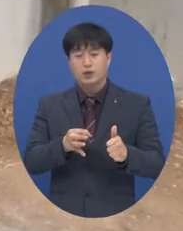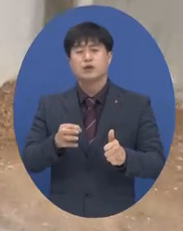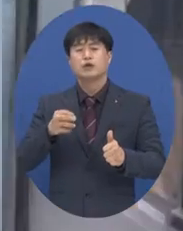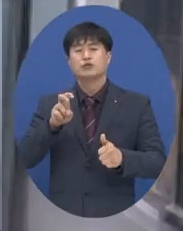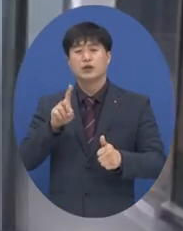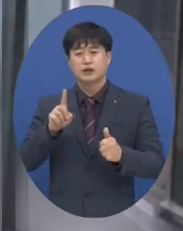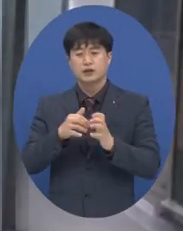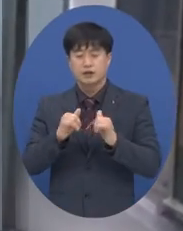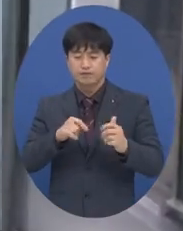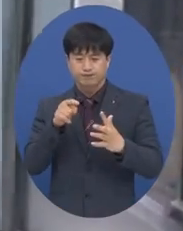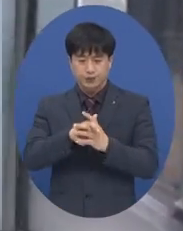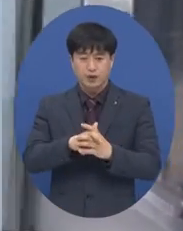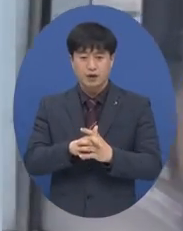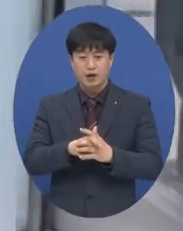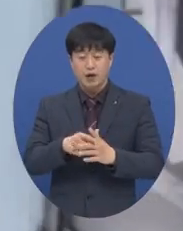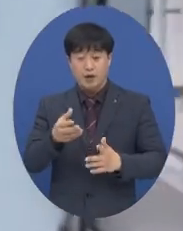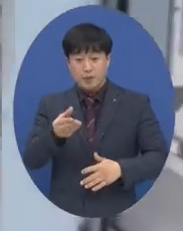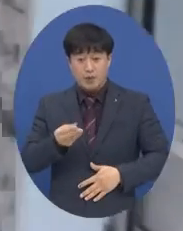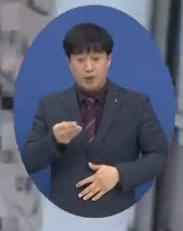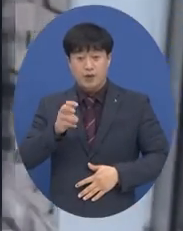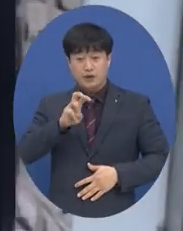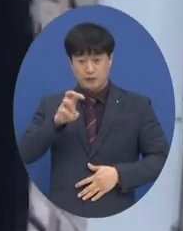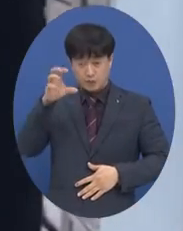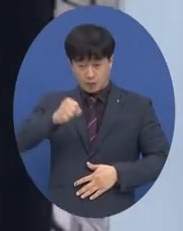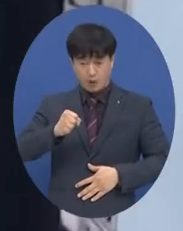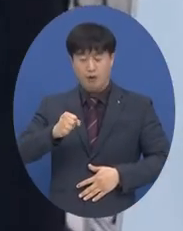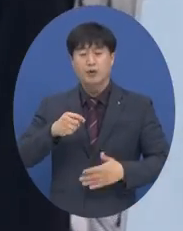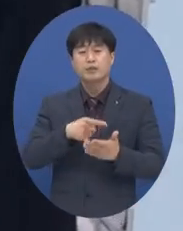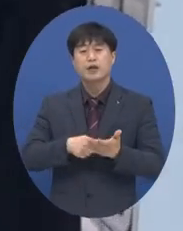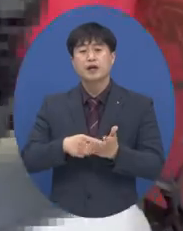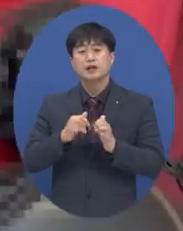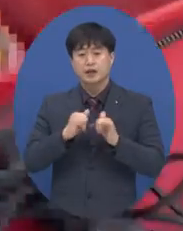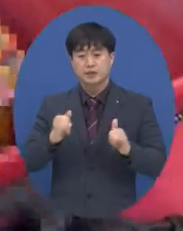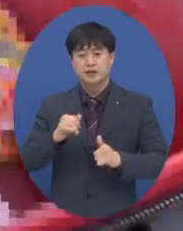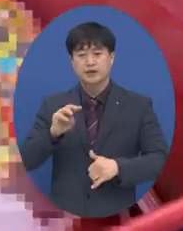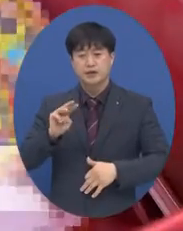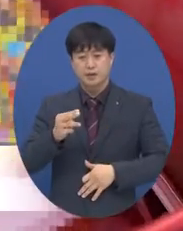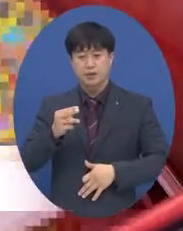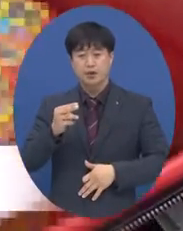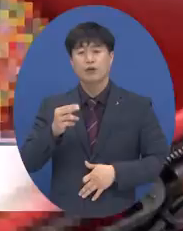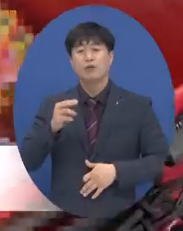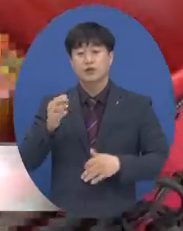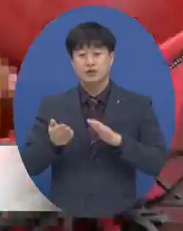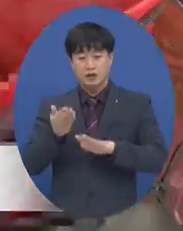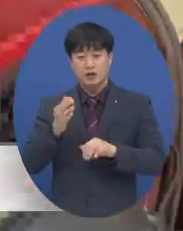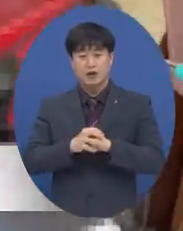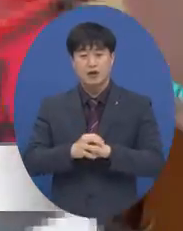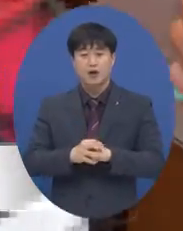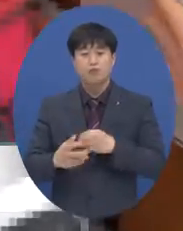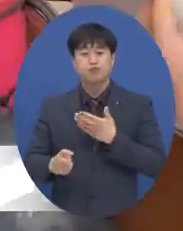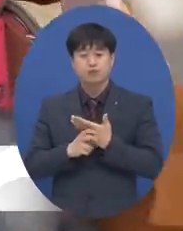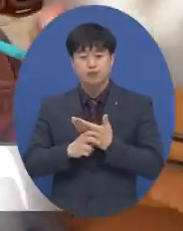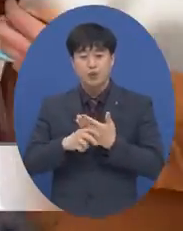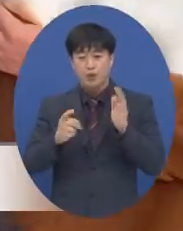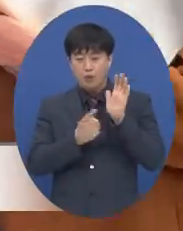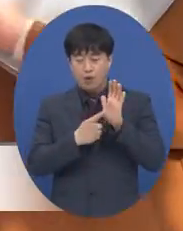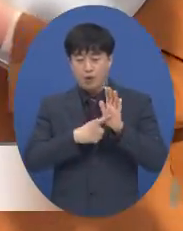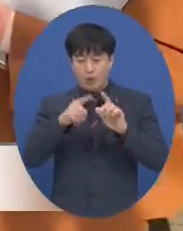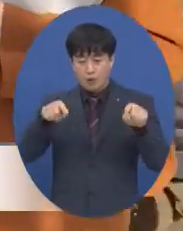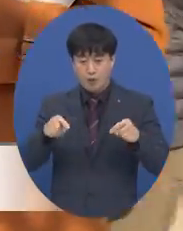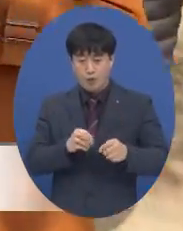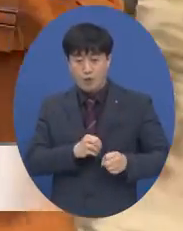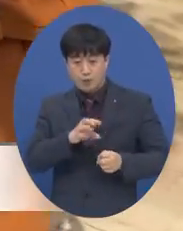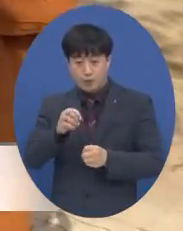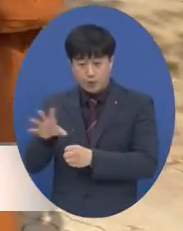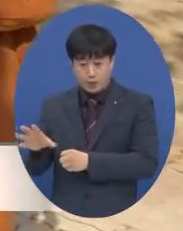30억원 피해자는 300 83 명에 달합니다 이외에도 불법 광고 전단지를 살펴 한 10여 서명을